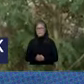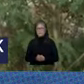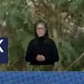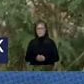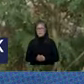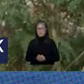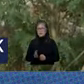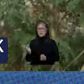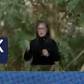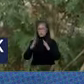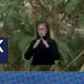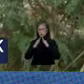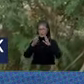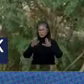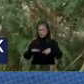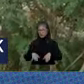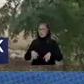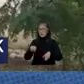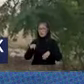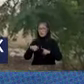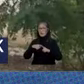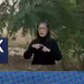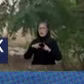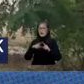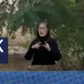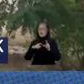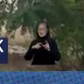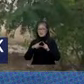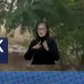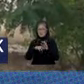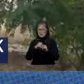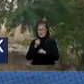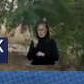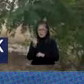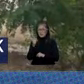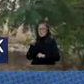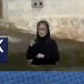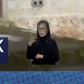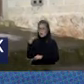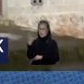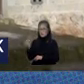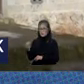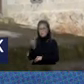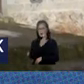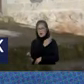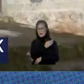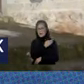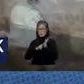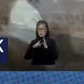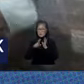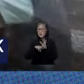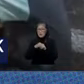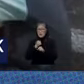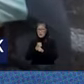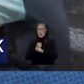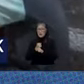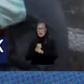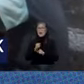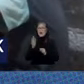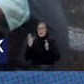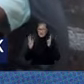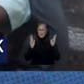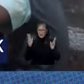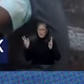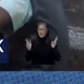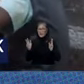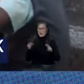Inilah rumah tinggal Kaisar Archangel Hendrik Meutunai di sebuah pelosok desa di Kabupaten Kupang, Nusa Tenggara Timur. Kaisar atau yang